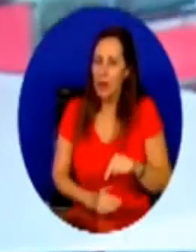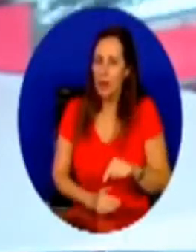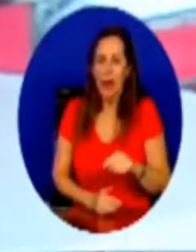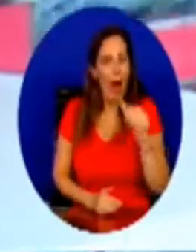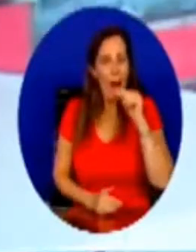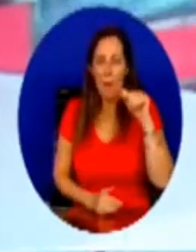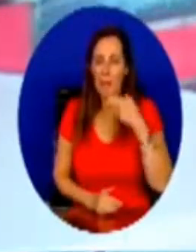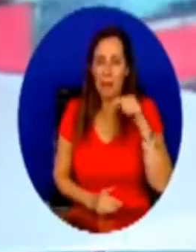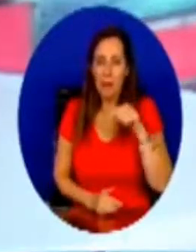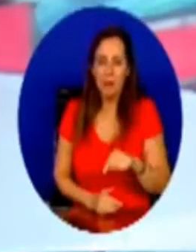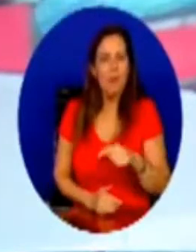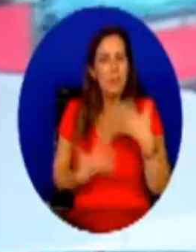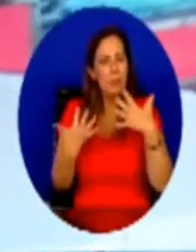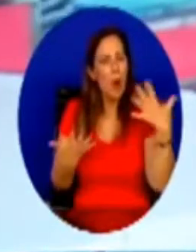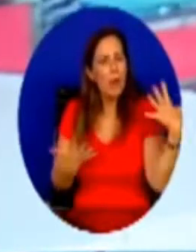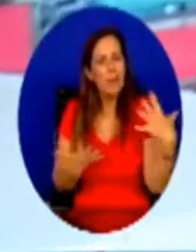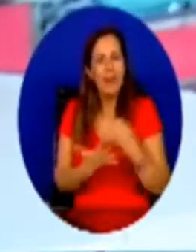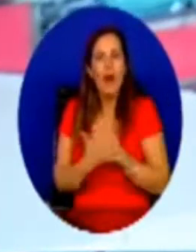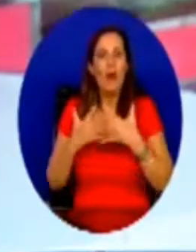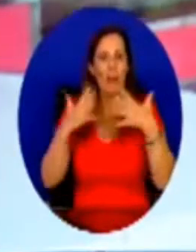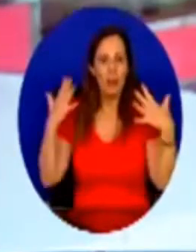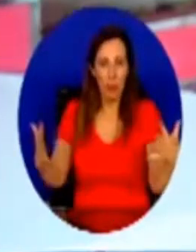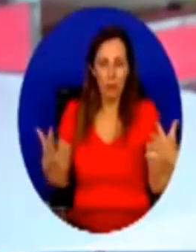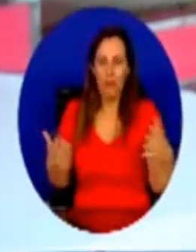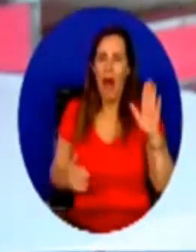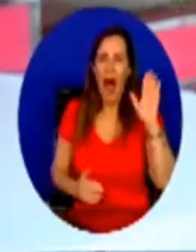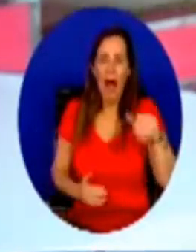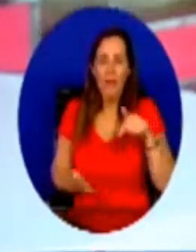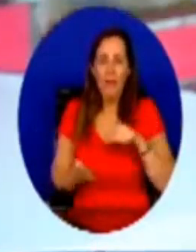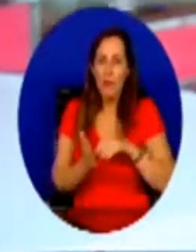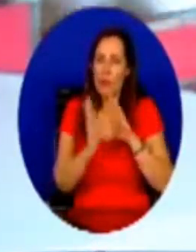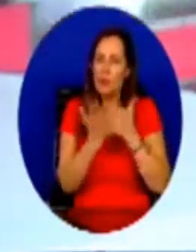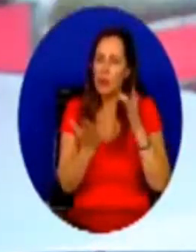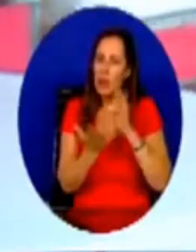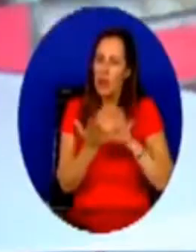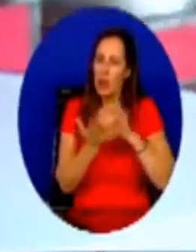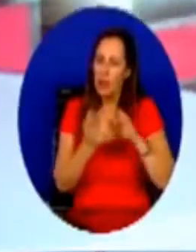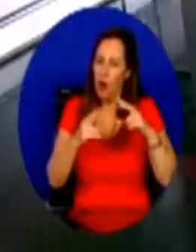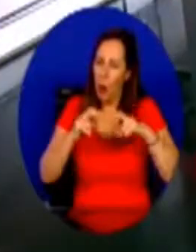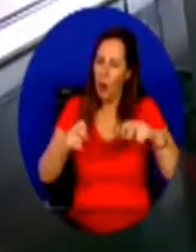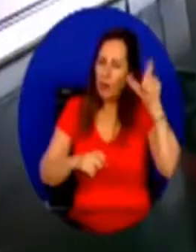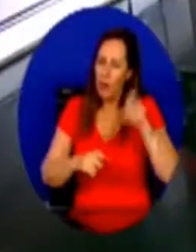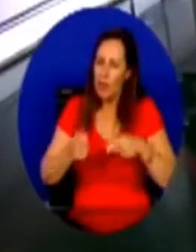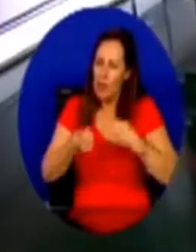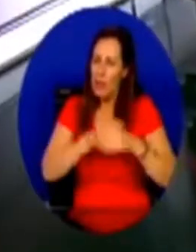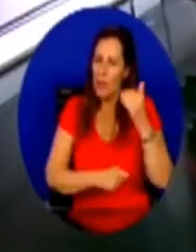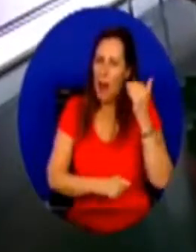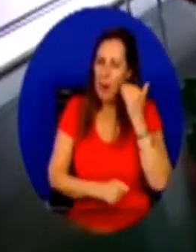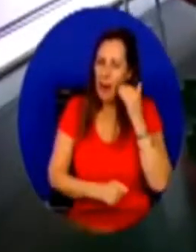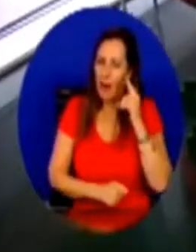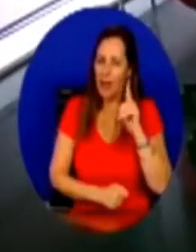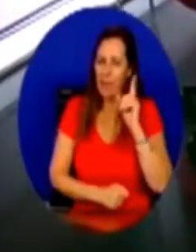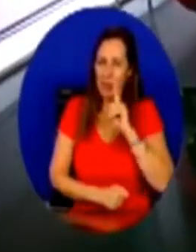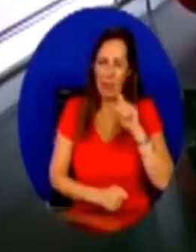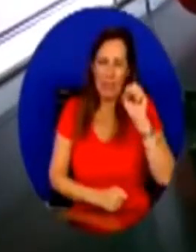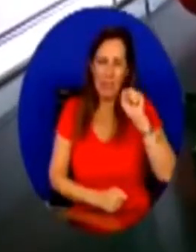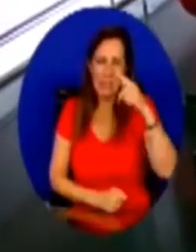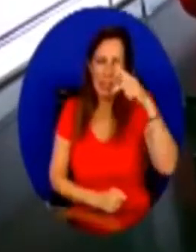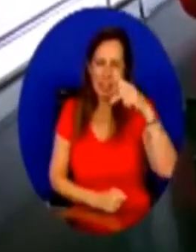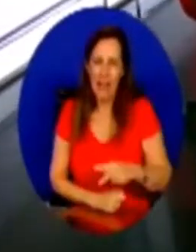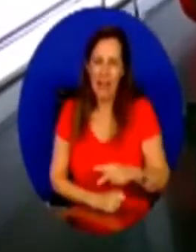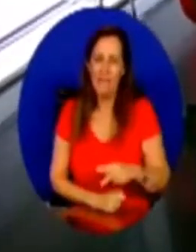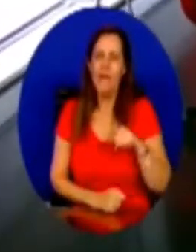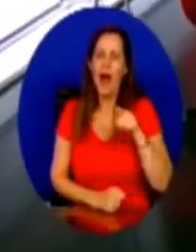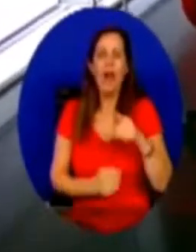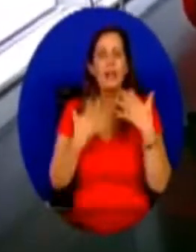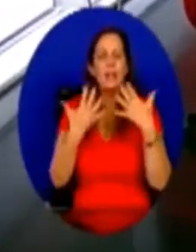משק המים של ישראל הוא סיפור הצלחה ענק. עד כדי כך שספר שכתב חוקר ואיש עסקים אמריקאי בשם סף סיגל